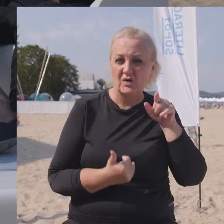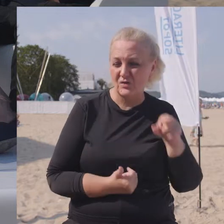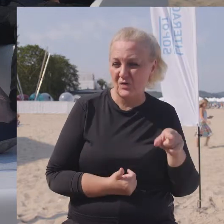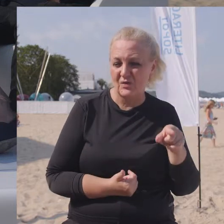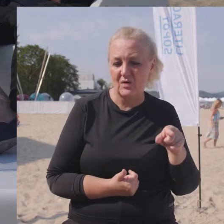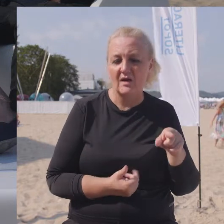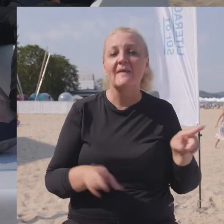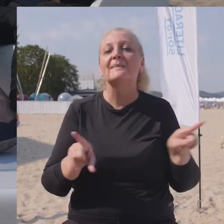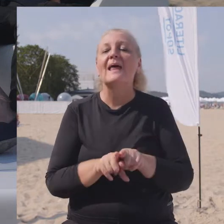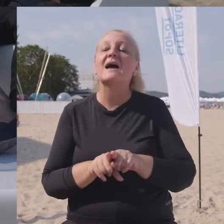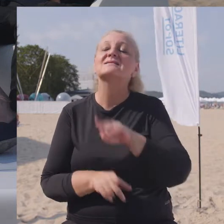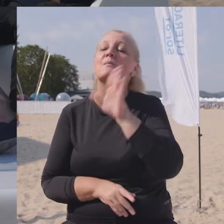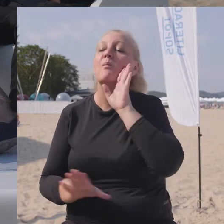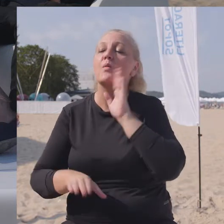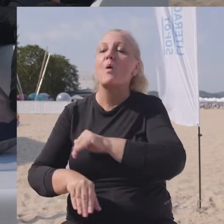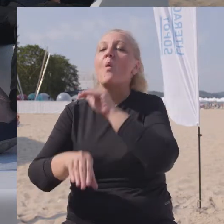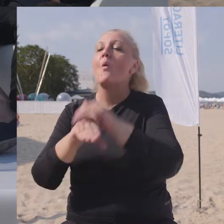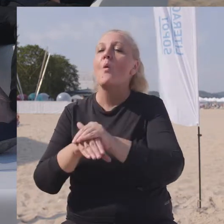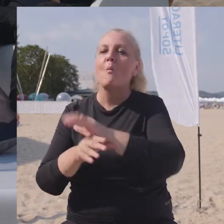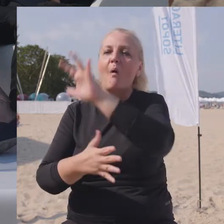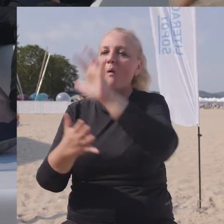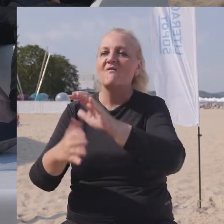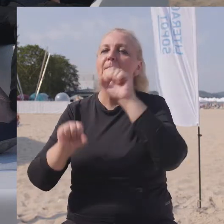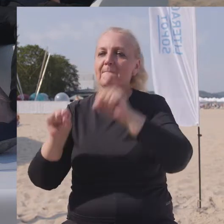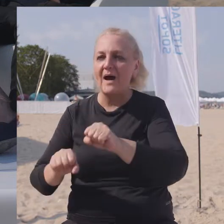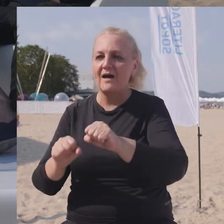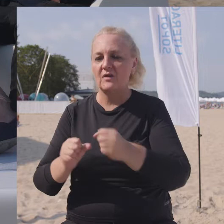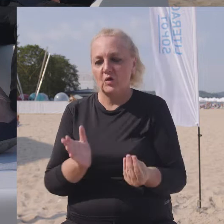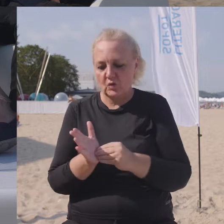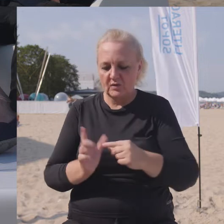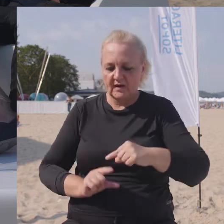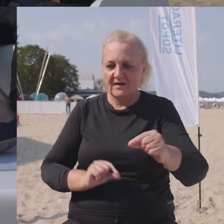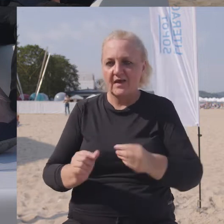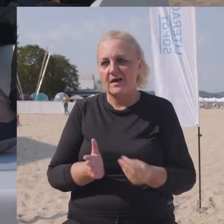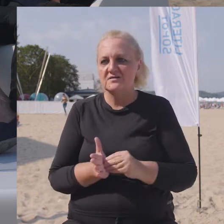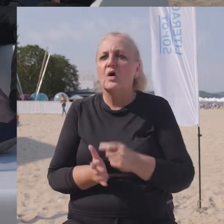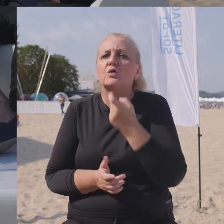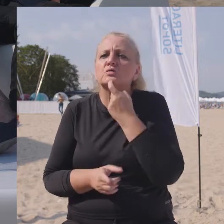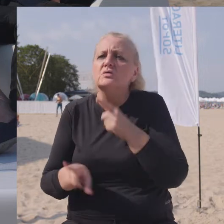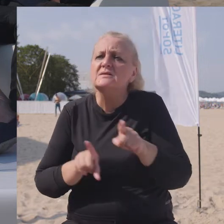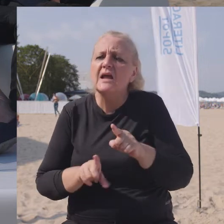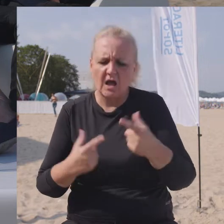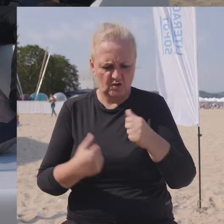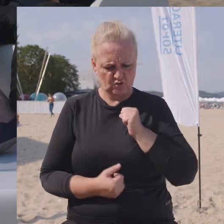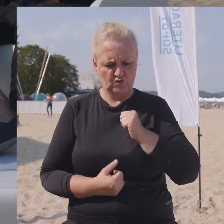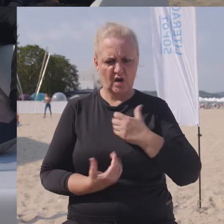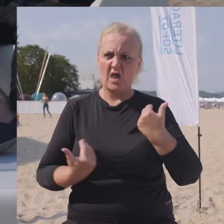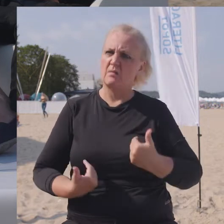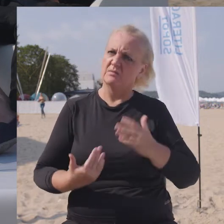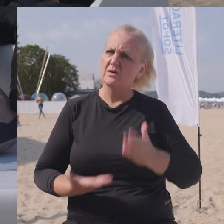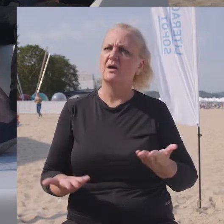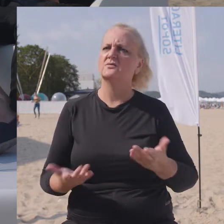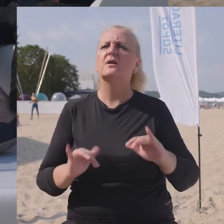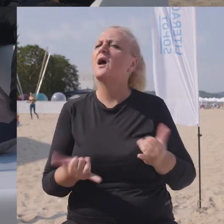jak w umowie w banku gwiazdką, drobnym drukiem, co to znaczy być sobą i jak wiele też trudnych